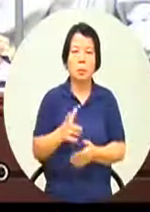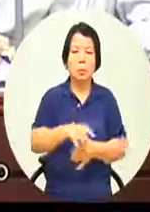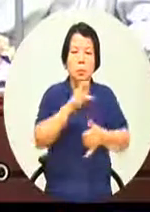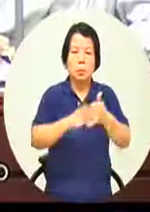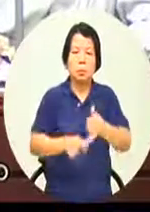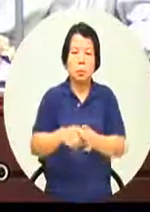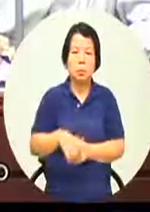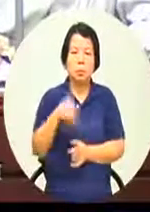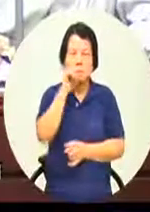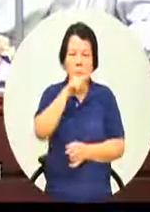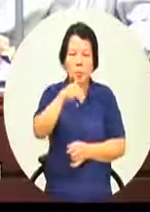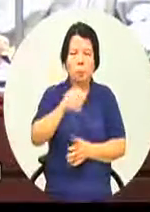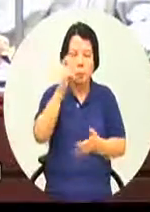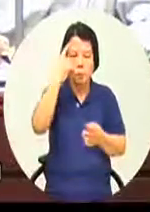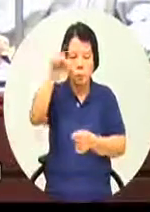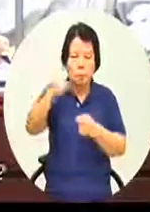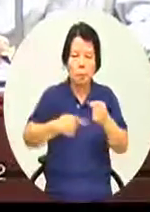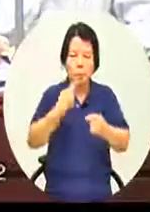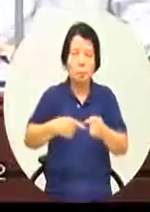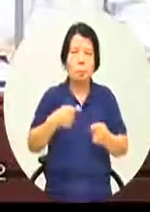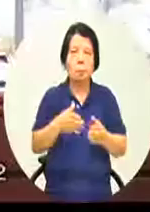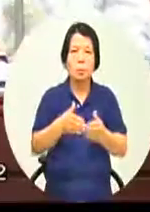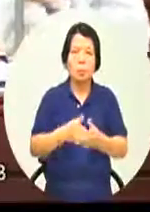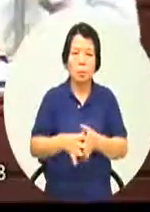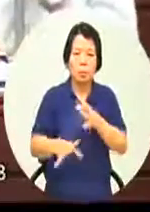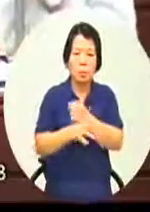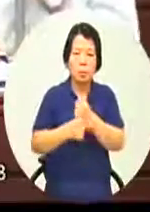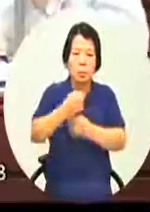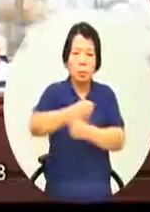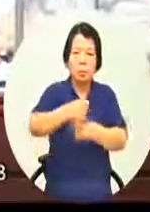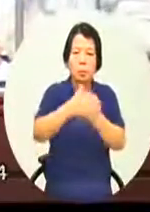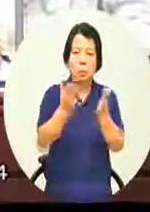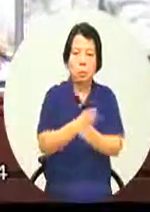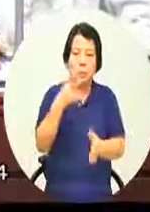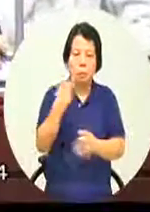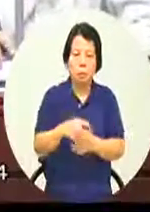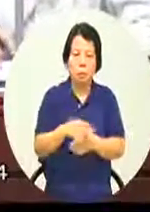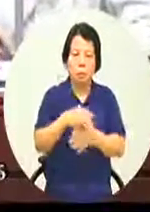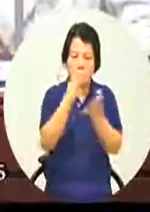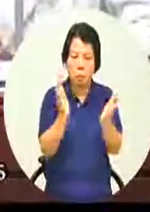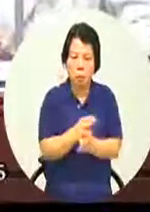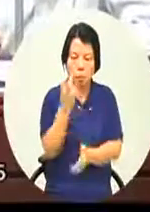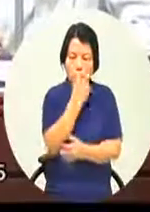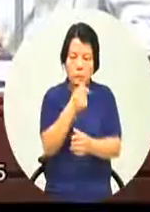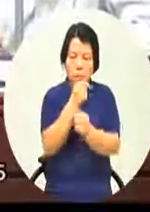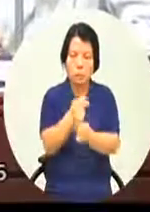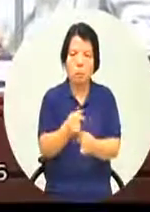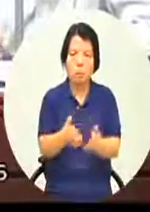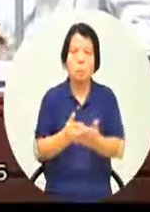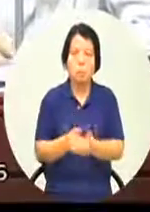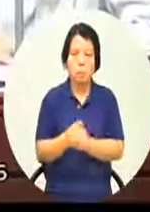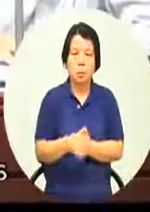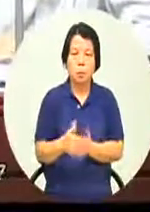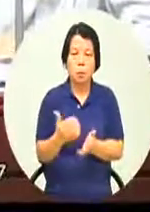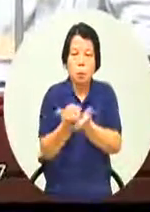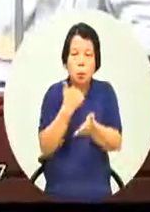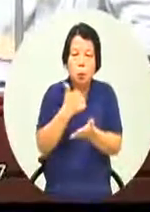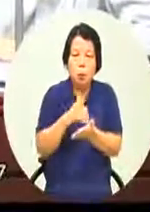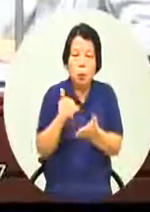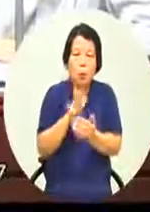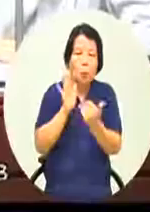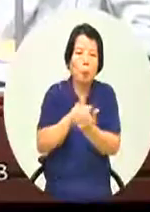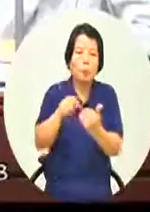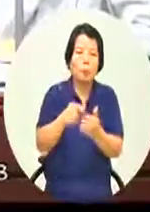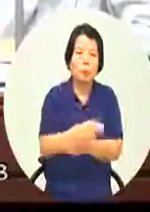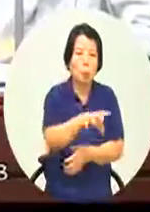要求同仁明年再把整个护岸的结构做一个全面性的检视。那如果可以预警性的看到哪些地方有